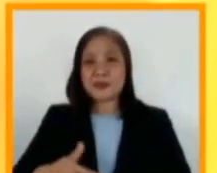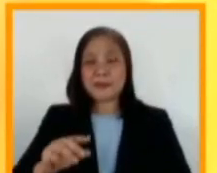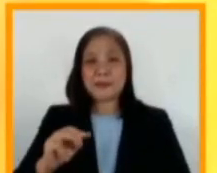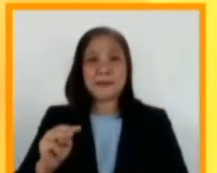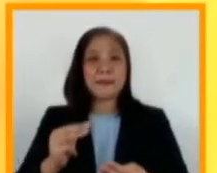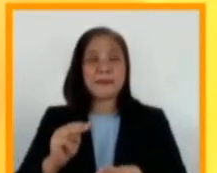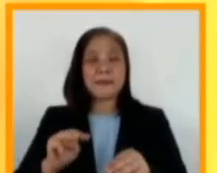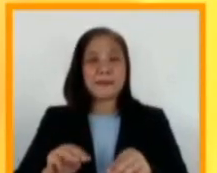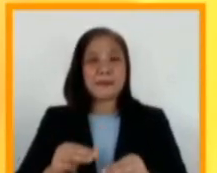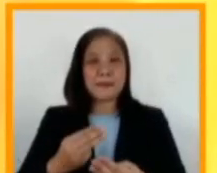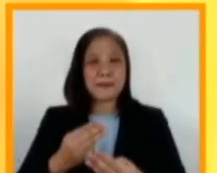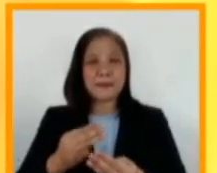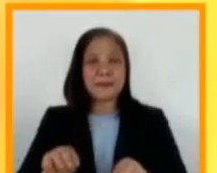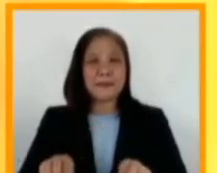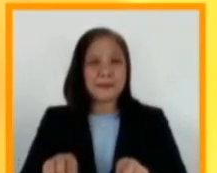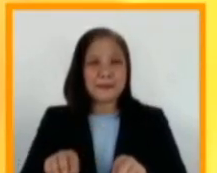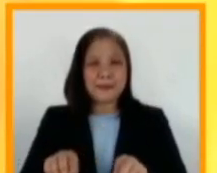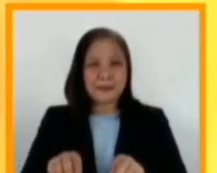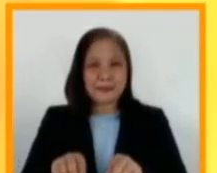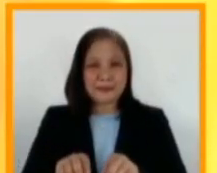morning.